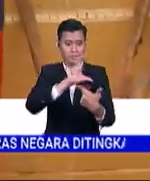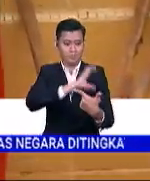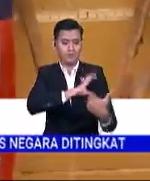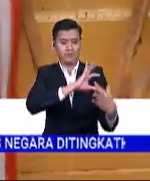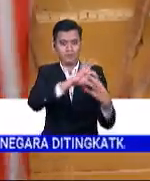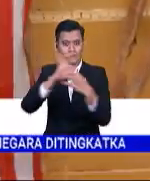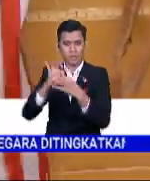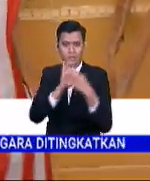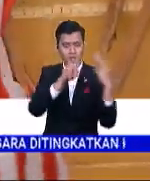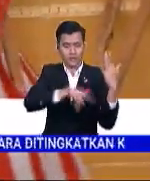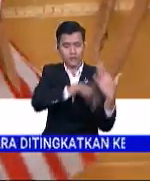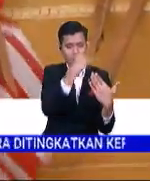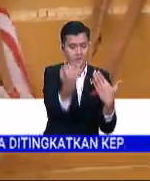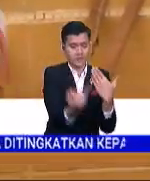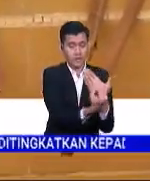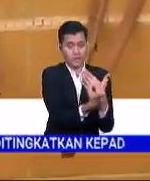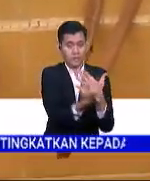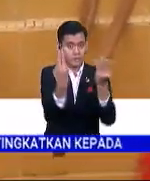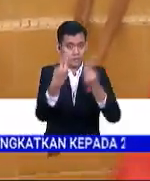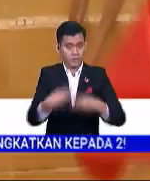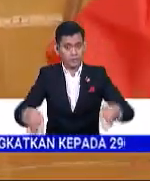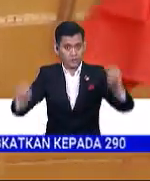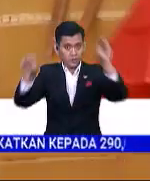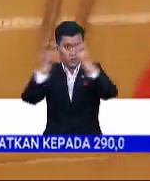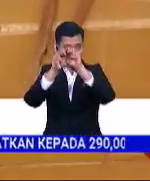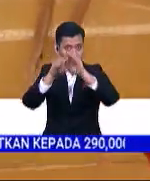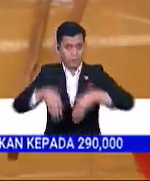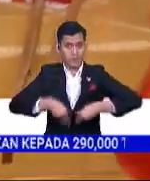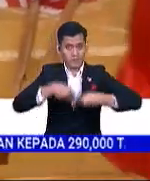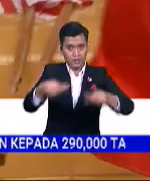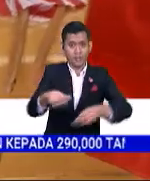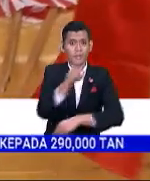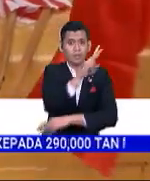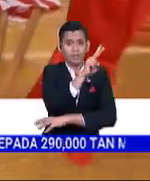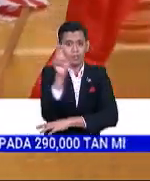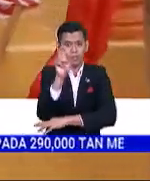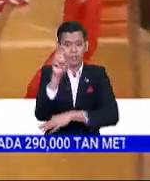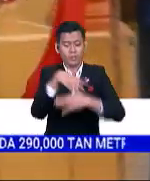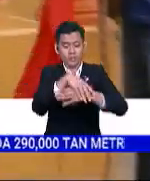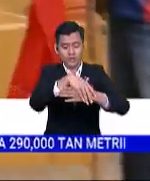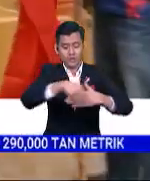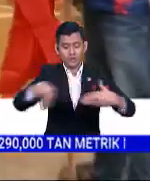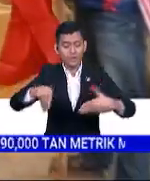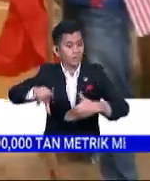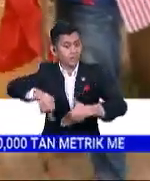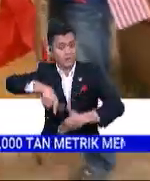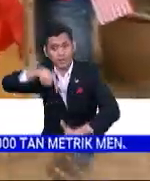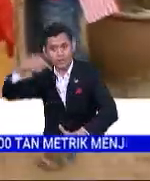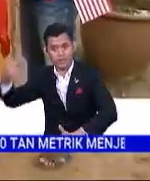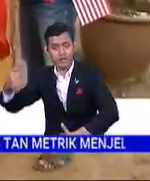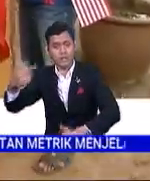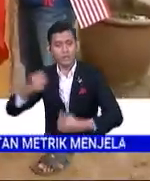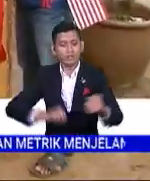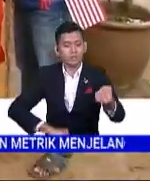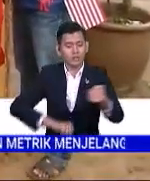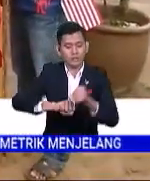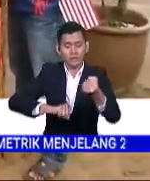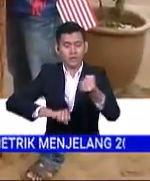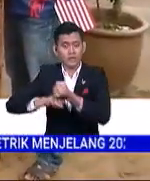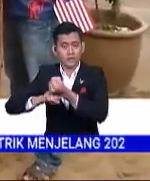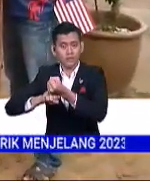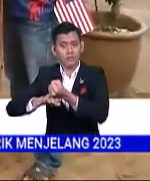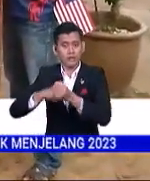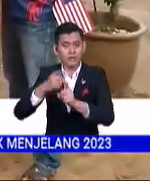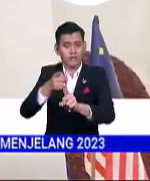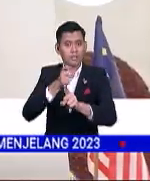Bagi projek ini, pihak masjid hanya mengeluarkan modal RM200 dan selebihnya adalah melalui sumbangan ikhlas